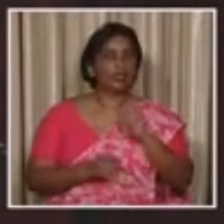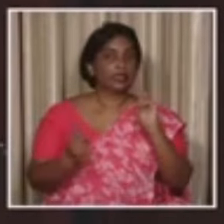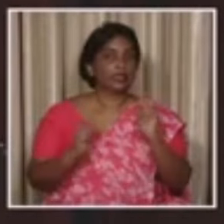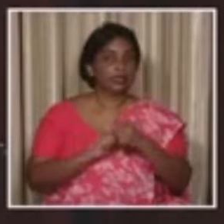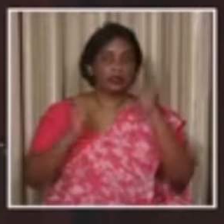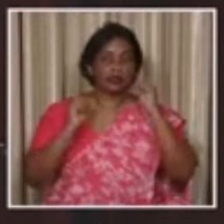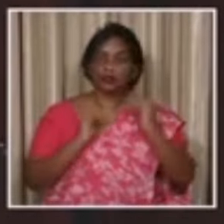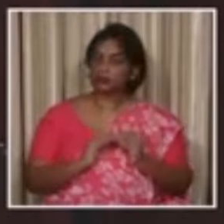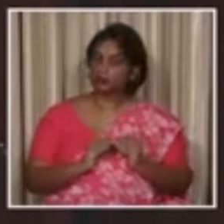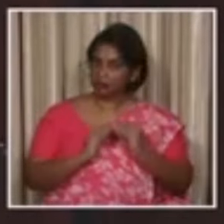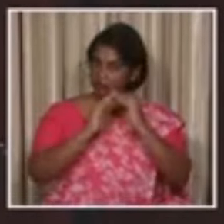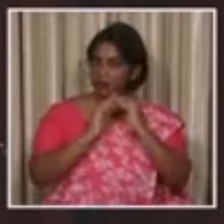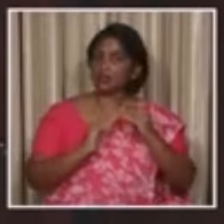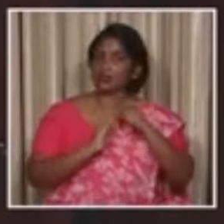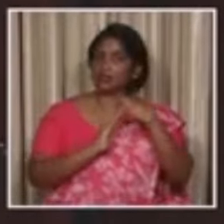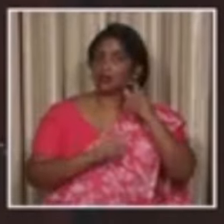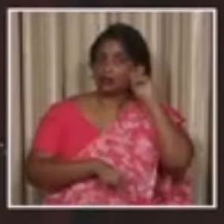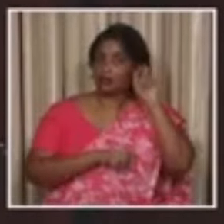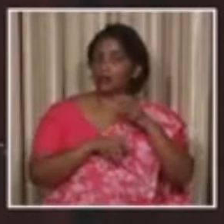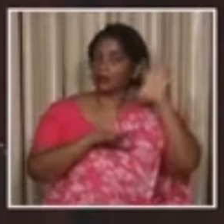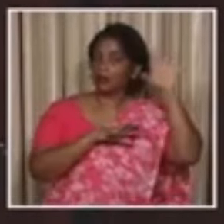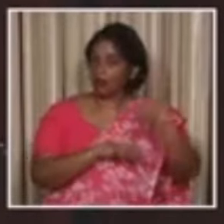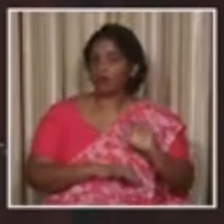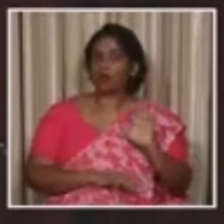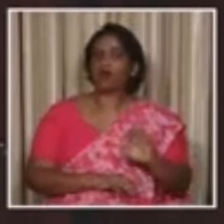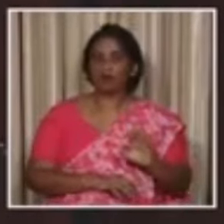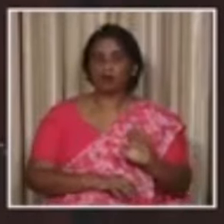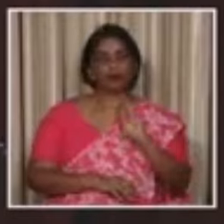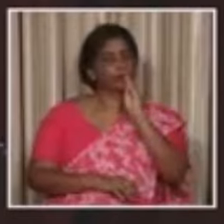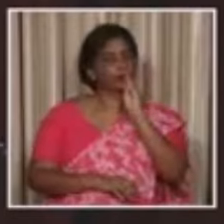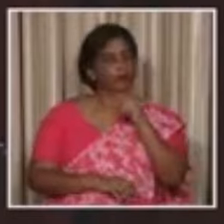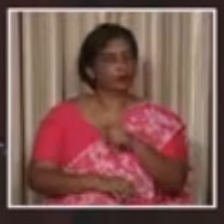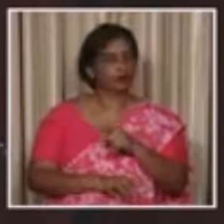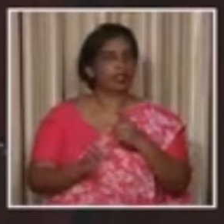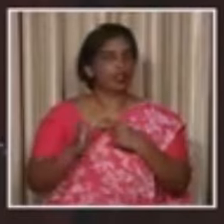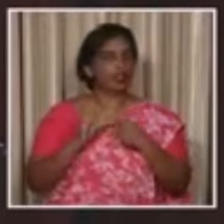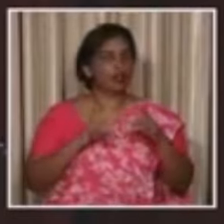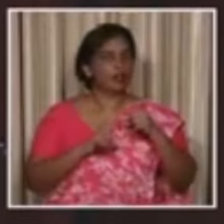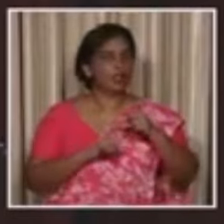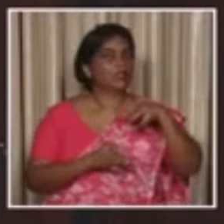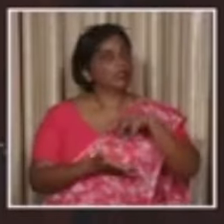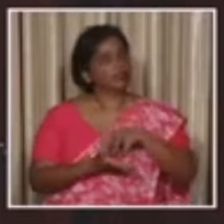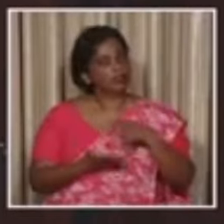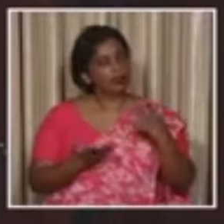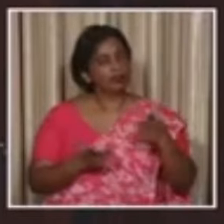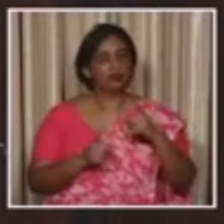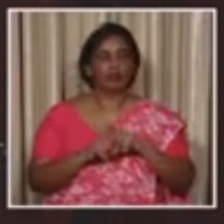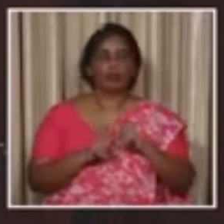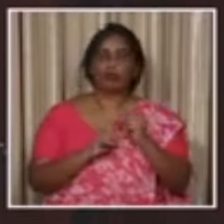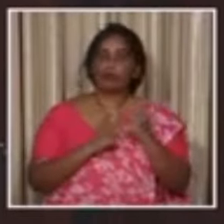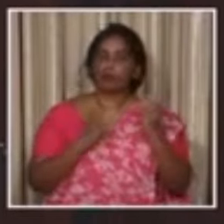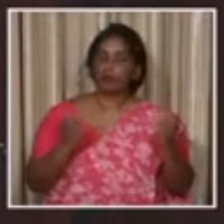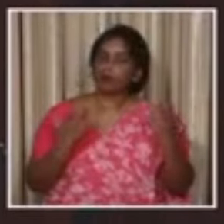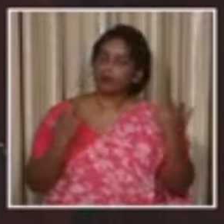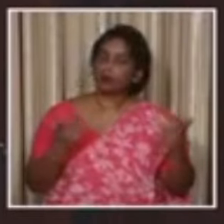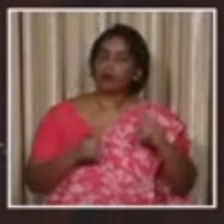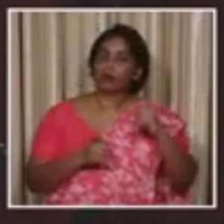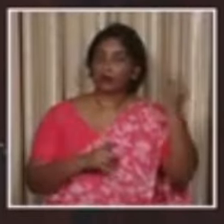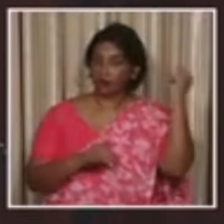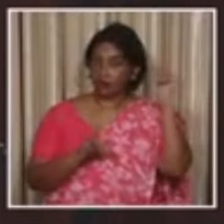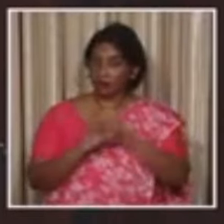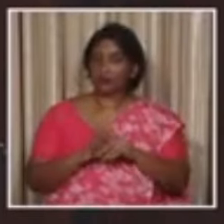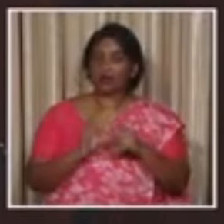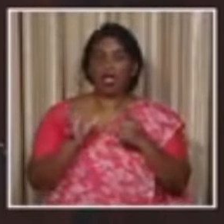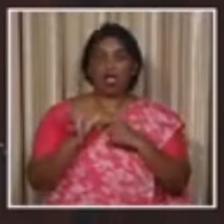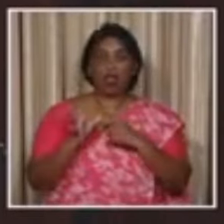ක්‍රීඩාව දියුණු කරන්න නම් ගමේ ඉන්න ක්‍රීඩකයෝ ගේන්න ඕනේ. දැන් එක්කෝ අනුරාධපුර දිස්ත්‍රික්කේ හරි එහෙම නැත්නම් පොළොන්නරුවෙන් හරි කෙනෙක් එනවනම් එක්කෝ